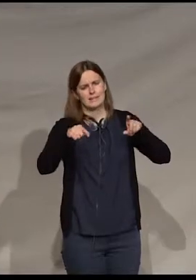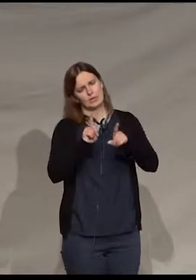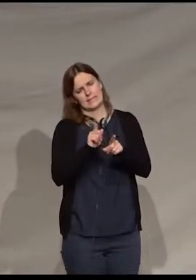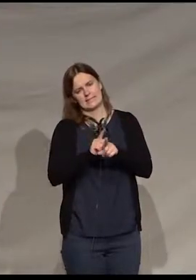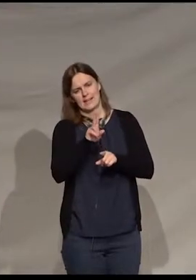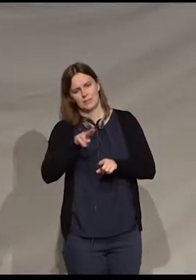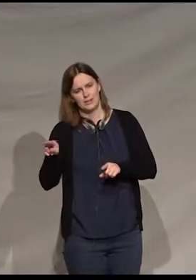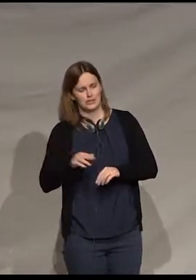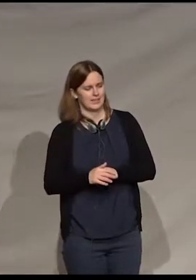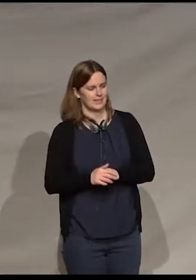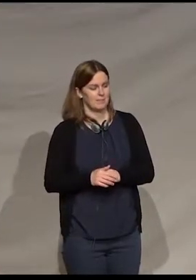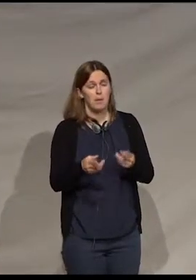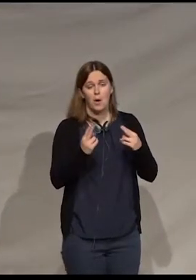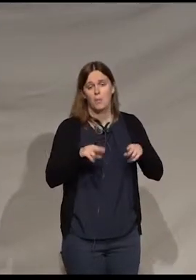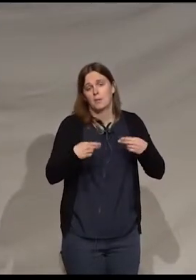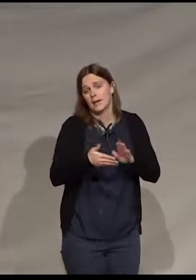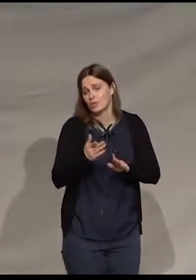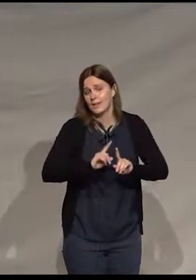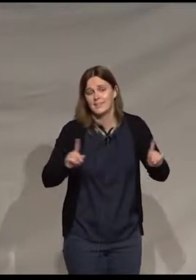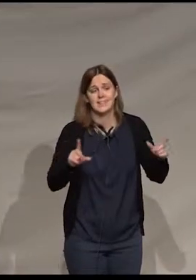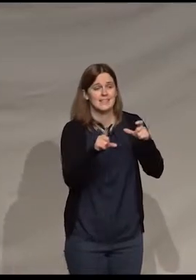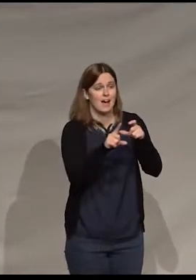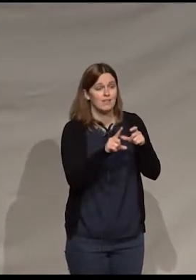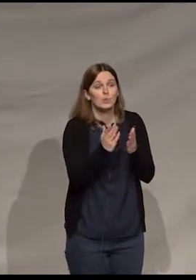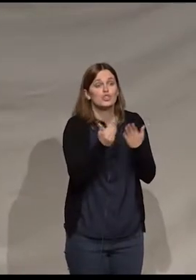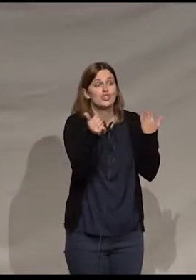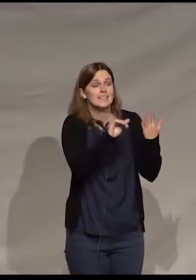tady pan David, který zařízení využívá kolem 6 let a